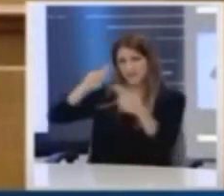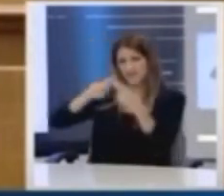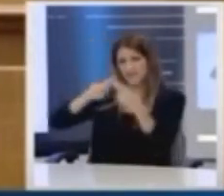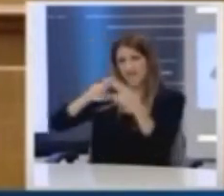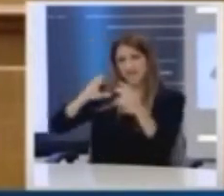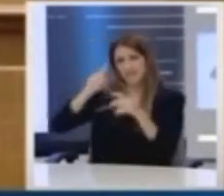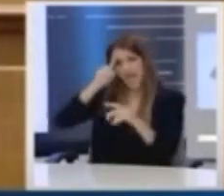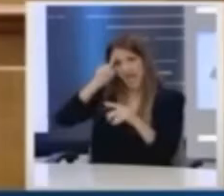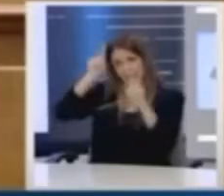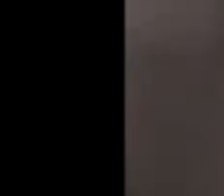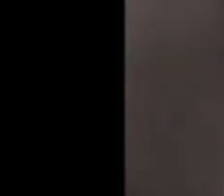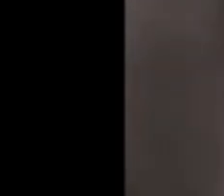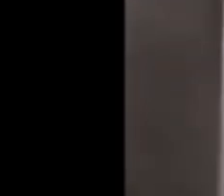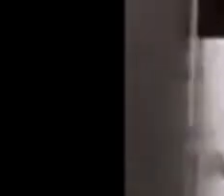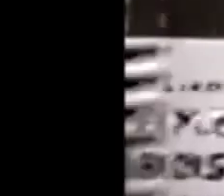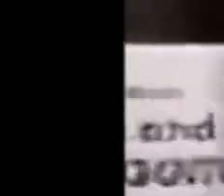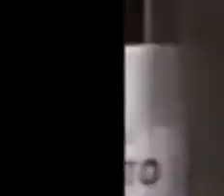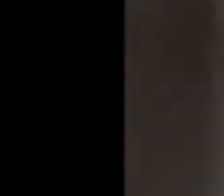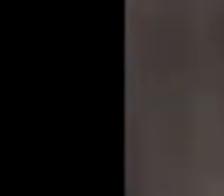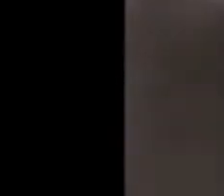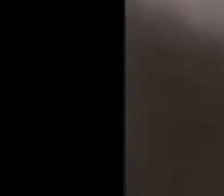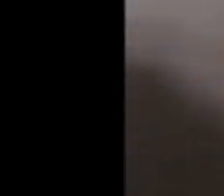Πραγματική ιστορία, κύριε Υπουργέ.